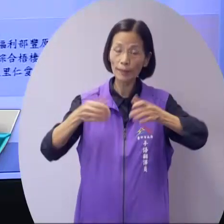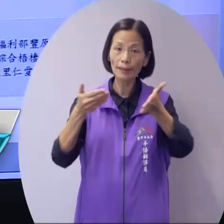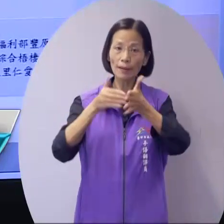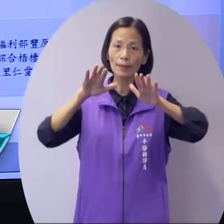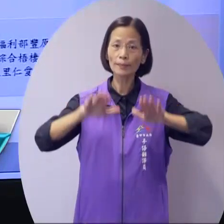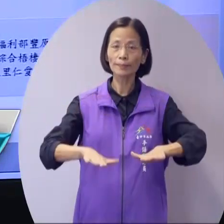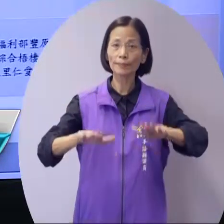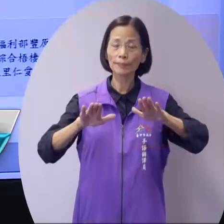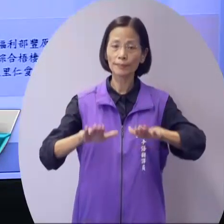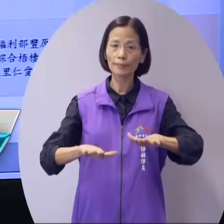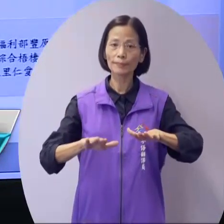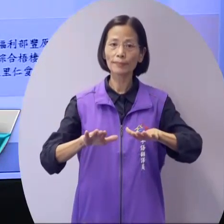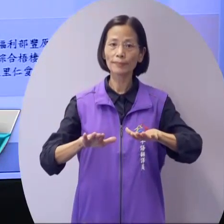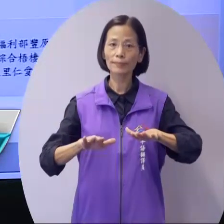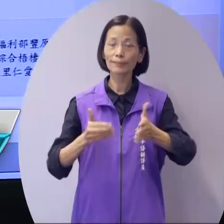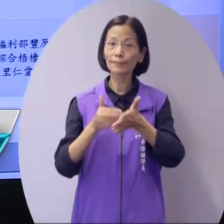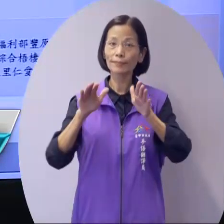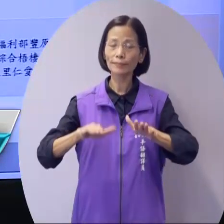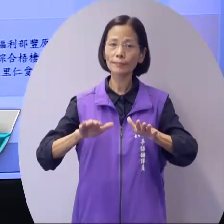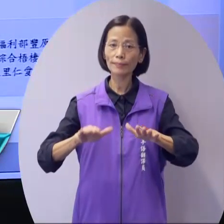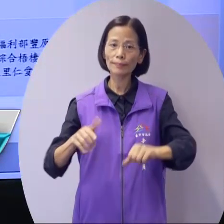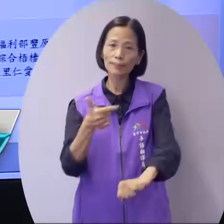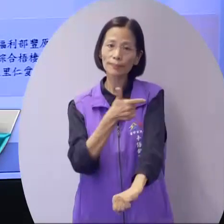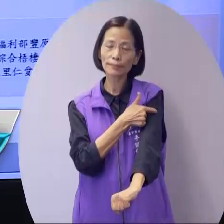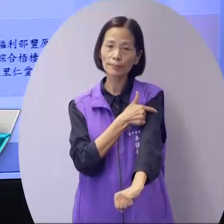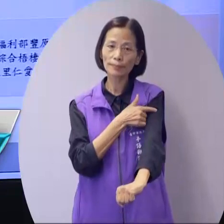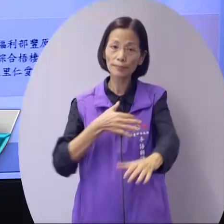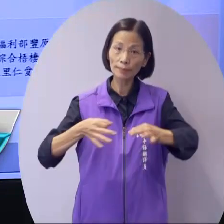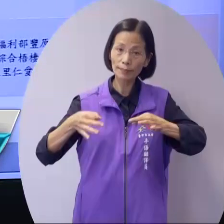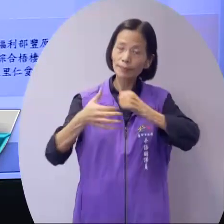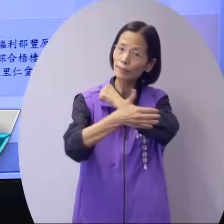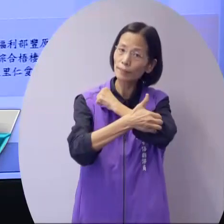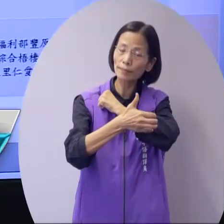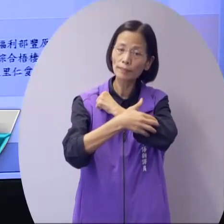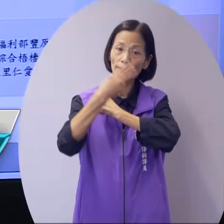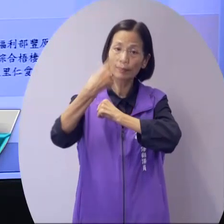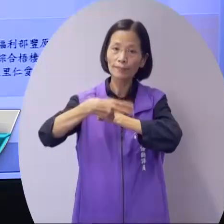呢，我们包括市场工作人